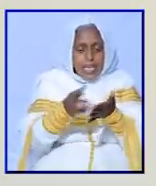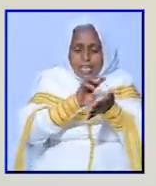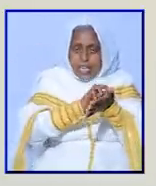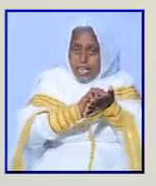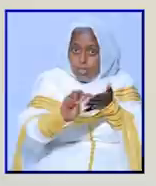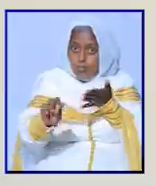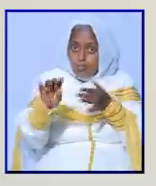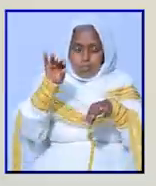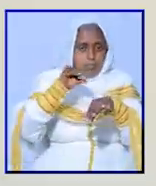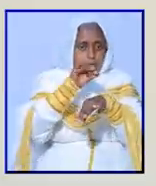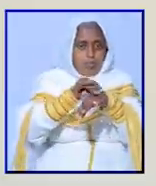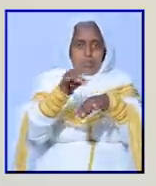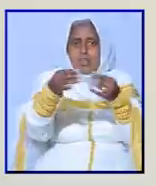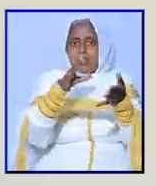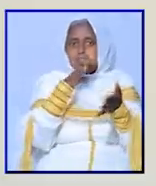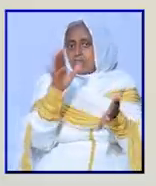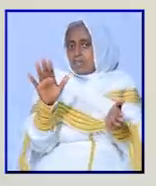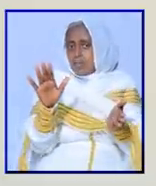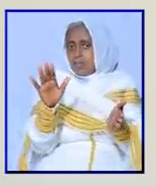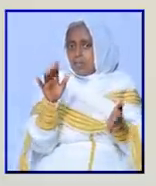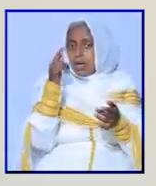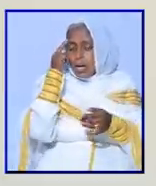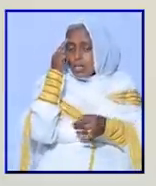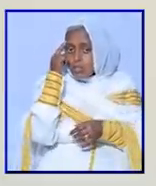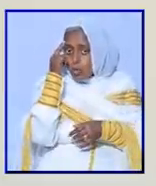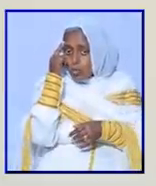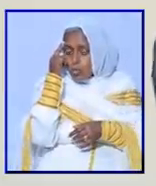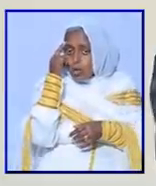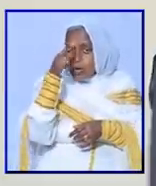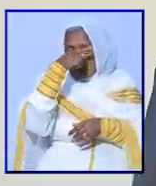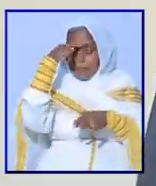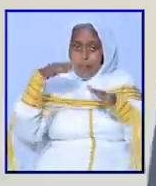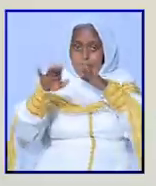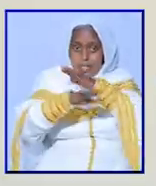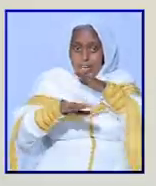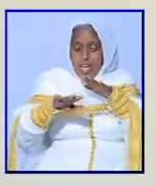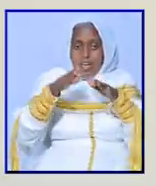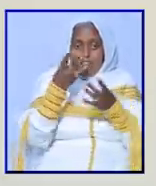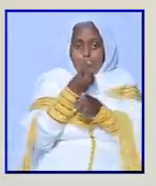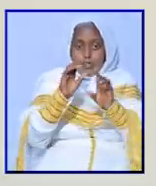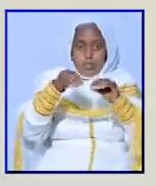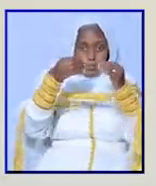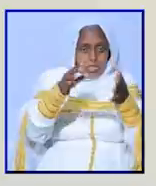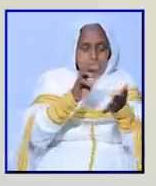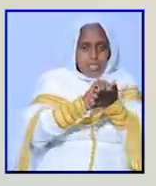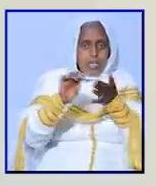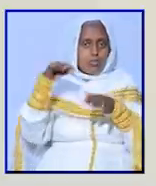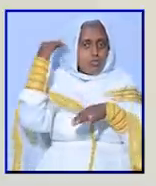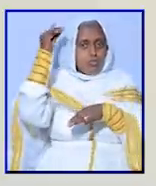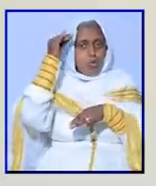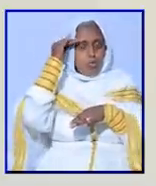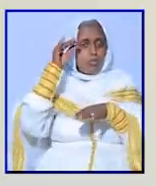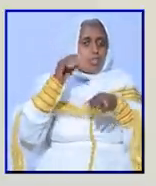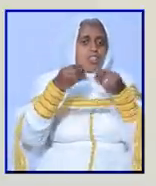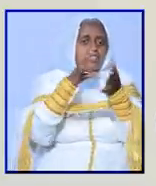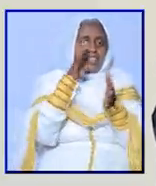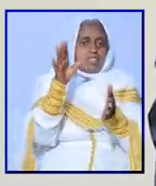ይሄ ለቅዱስ ጴጥሮስ አልተሰጠ ልብ በሉ በጥላ መፈወስ ለቅዱስ ጳውሎስ